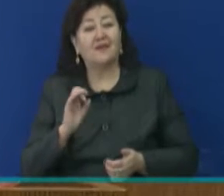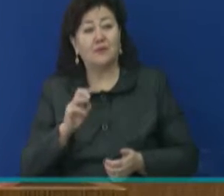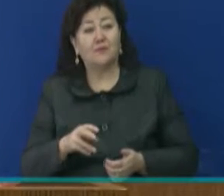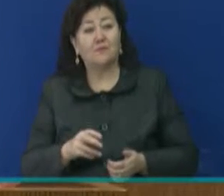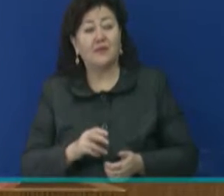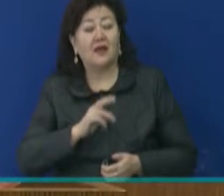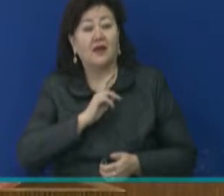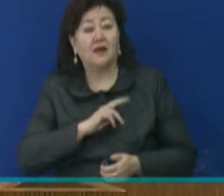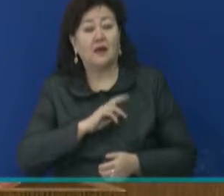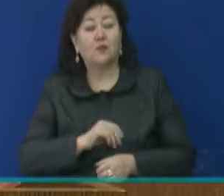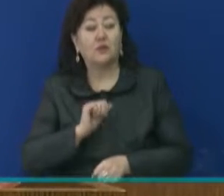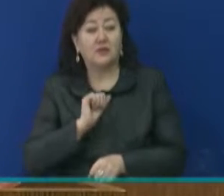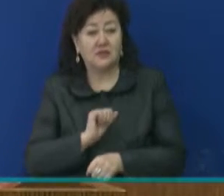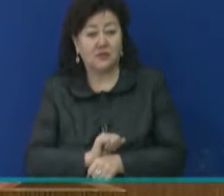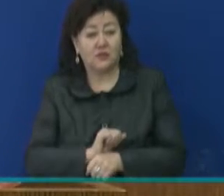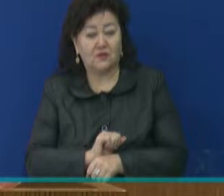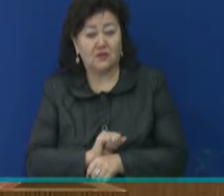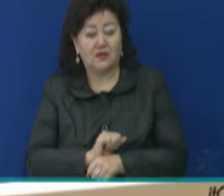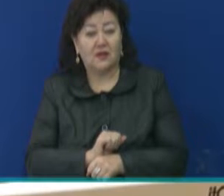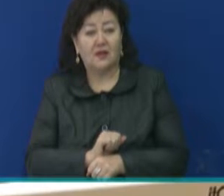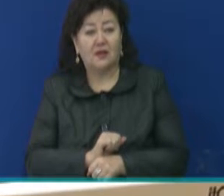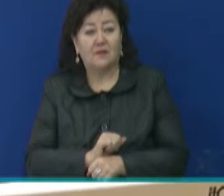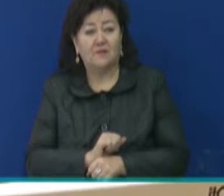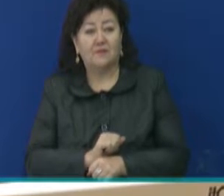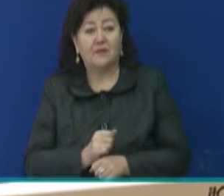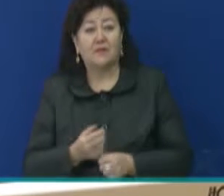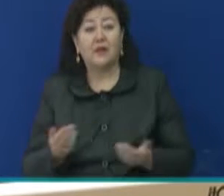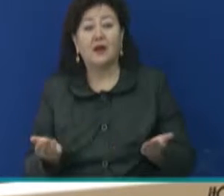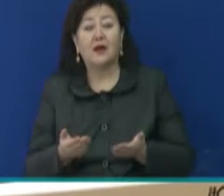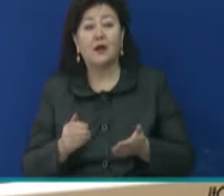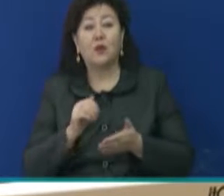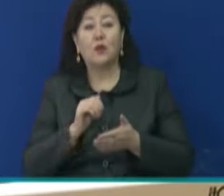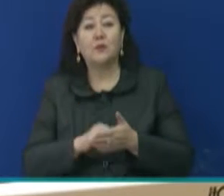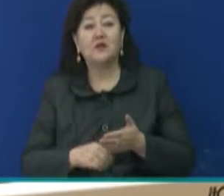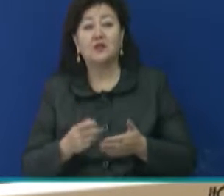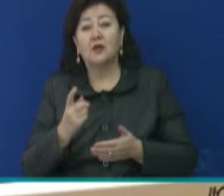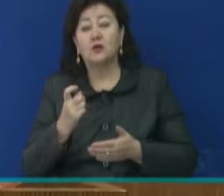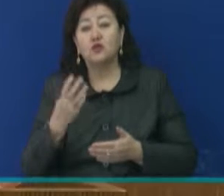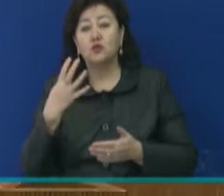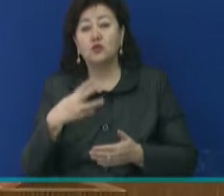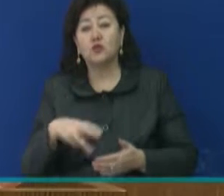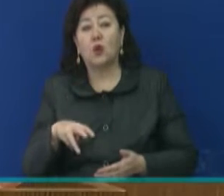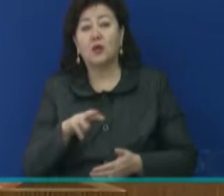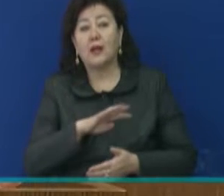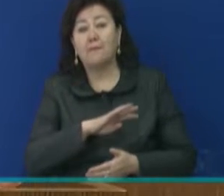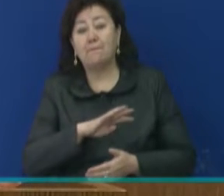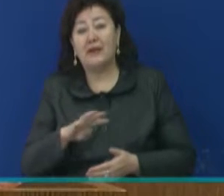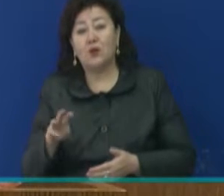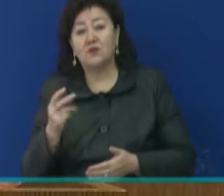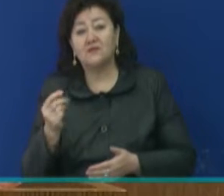акимар данная работа приостановлена по какой причине вы выделяете 140 миллионов тенге